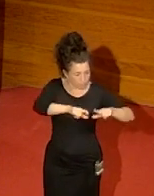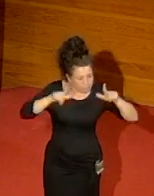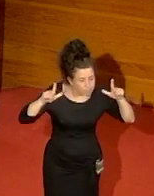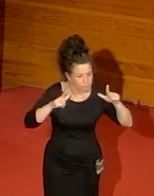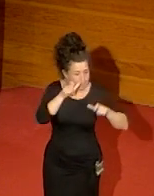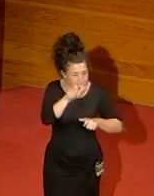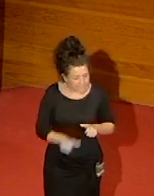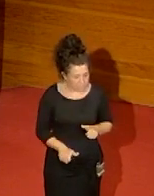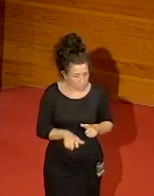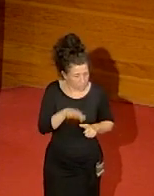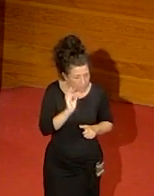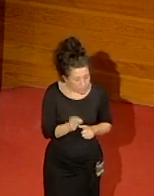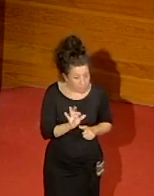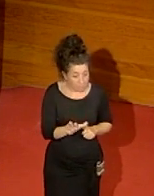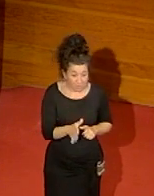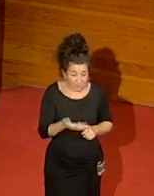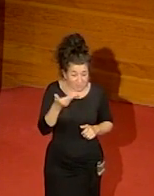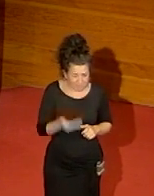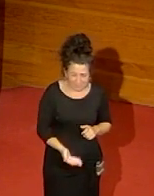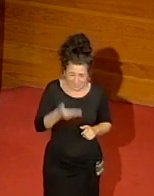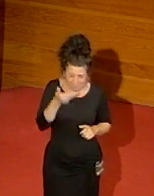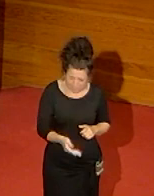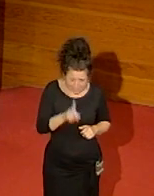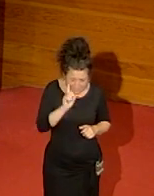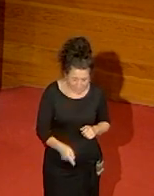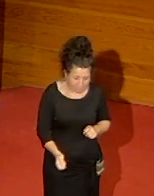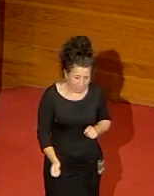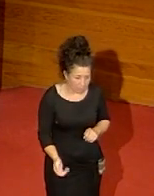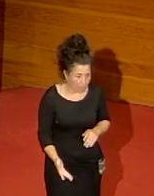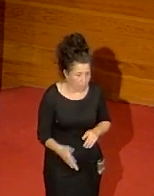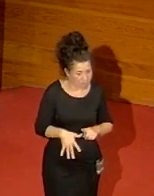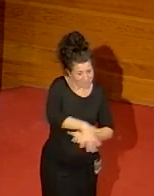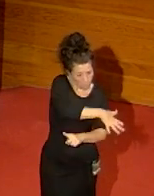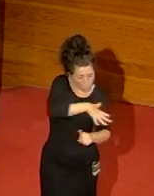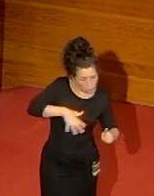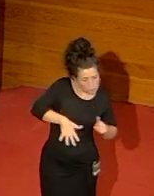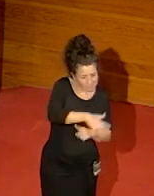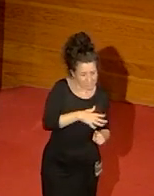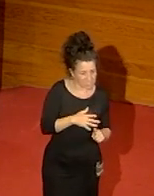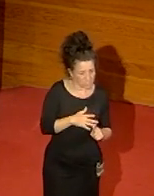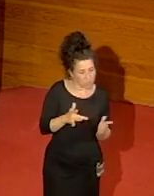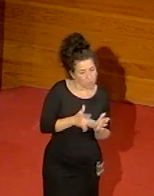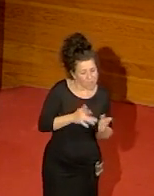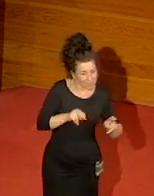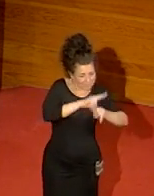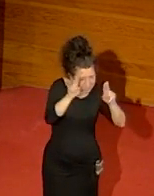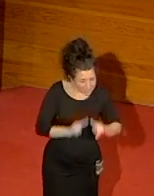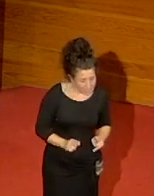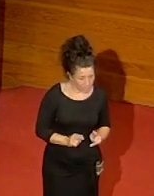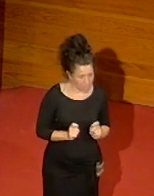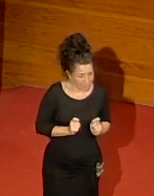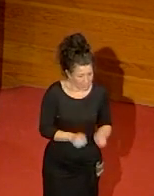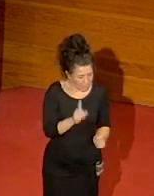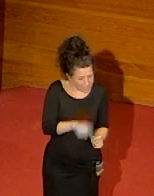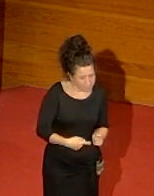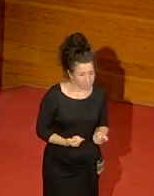baina ezinbestekoa da, atzetik testu ingurua ematea, nazioarteko agendan kokatzea, historia hori nork